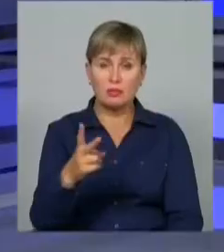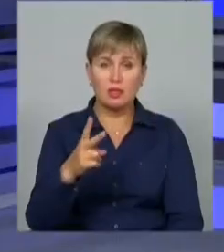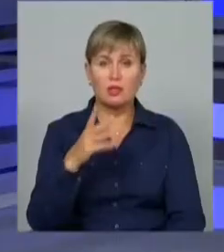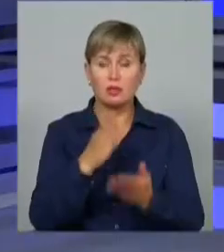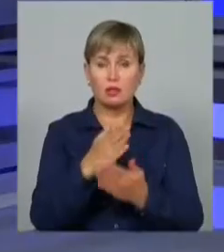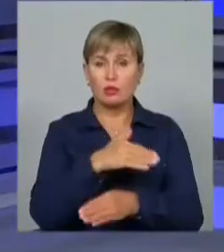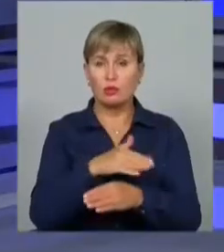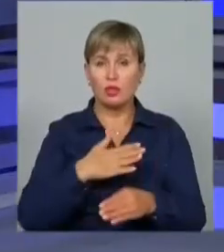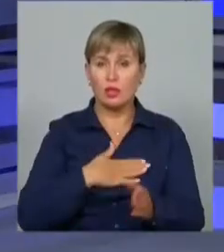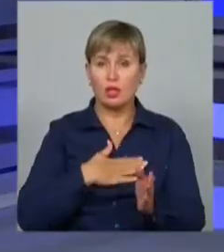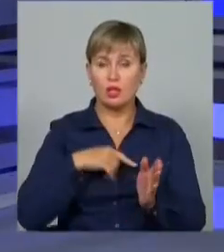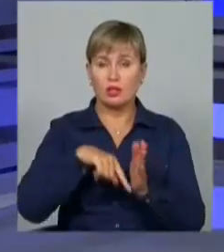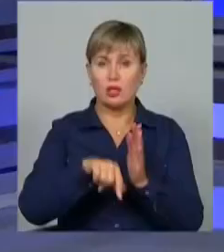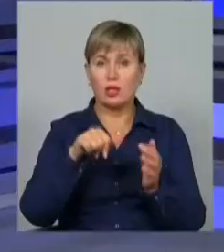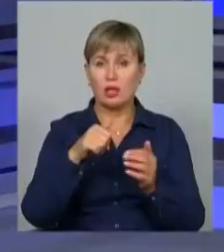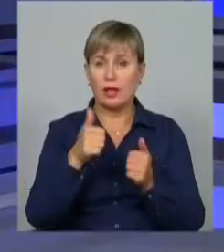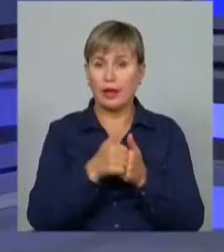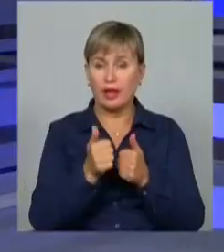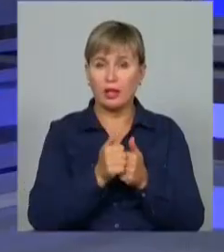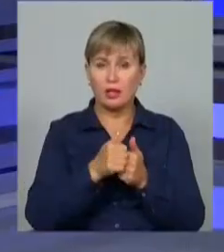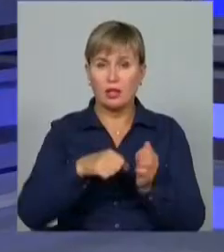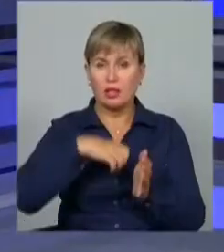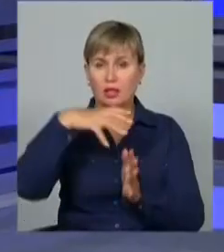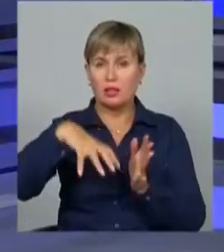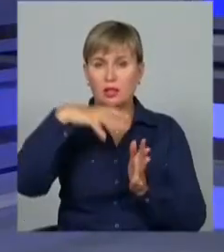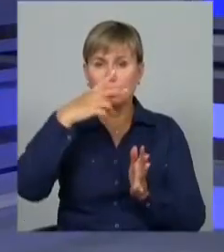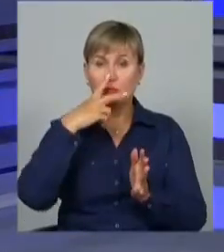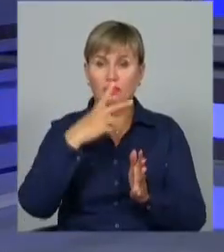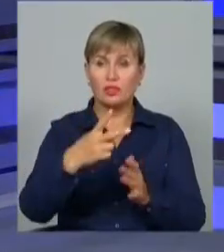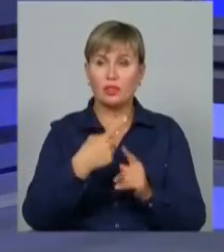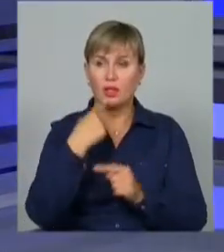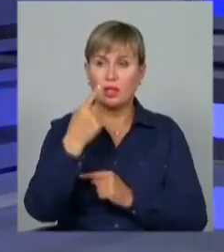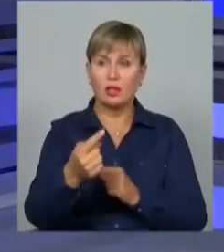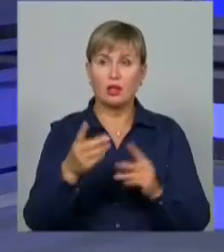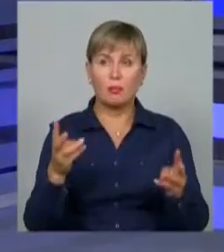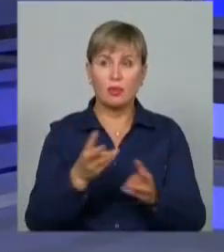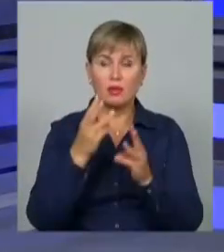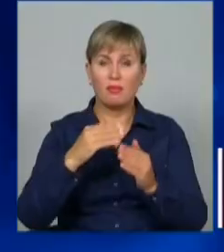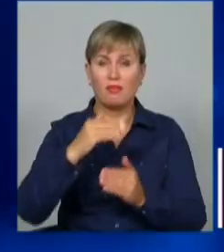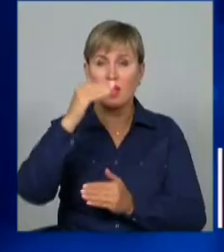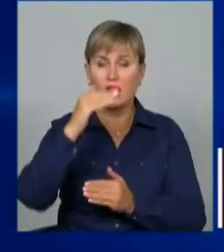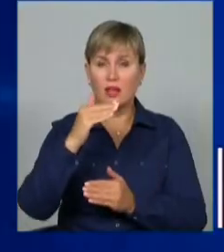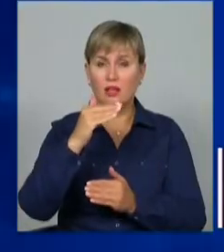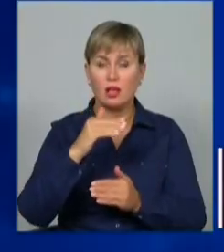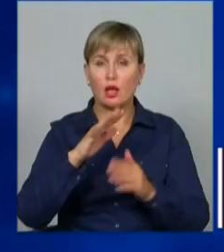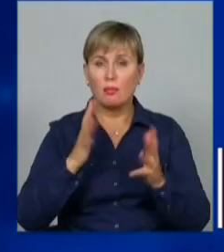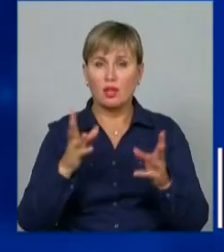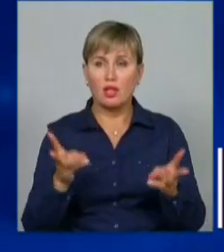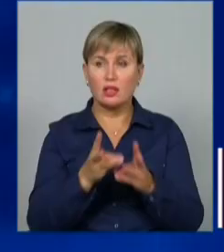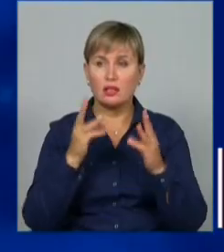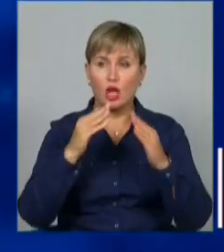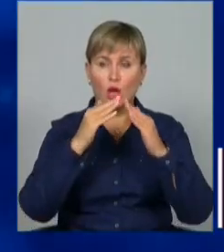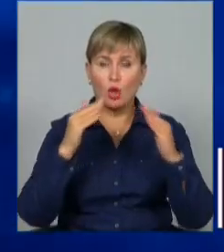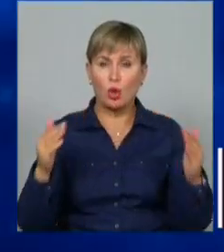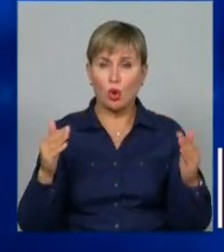расположение нашей редакции клубы дыма битный за несколько сотен метров пламенем охвачены верхние этажи произошло возгорание кровли